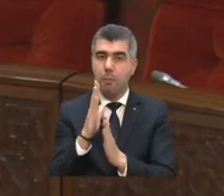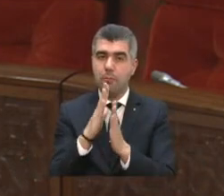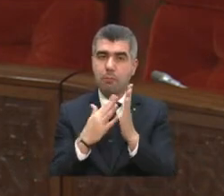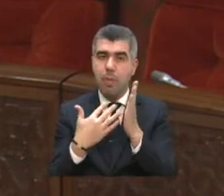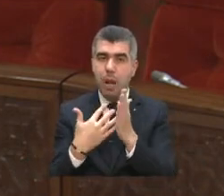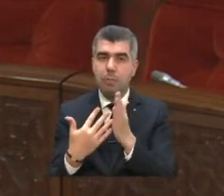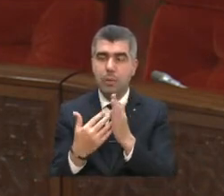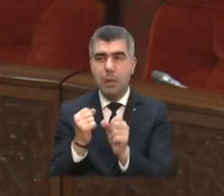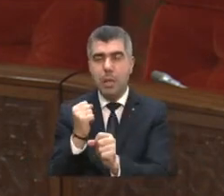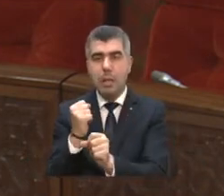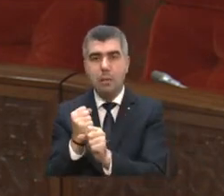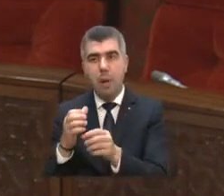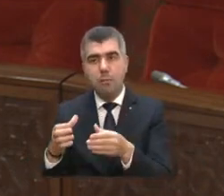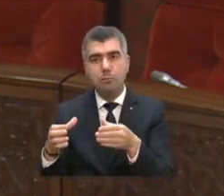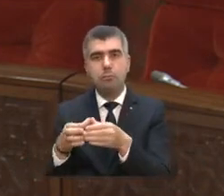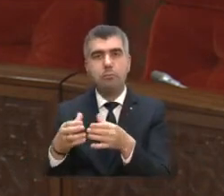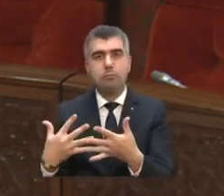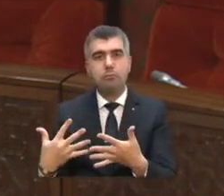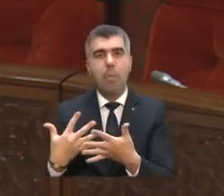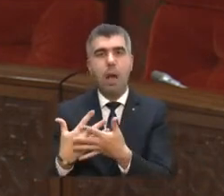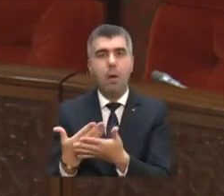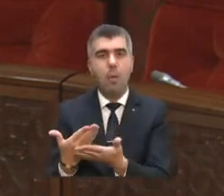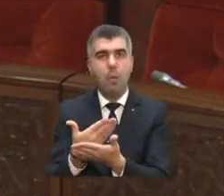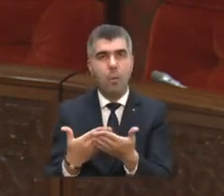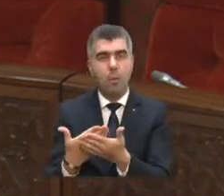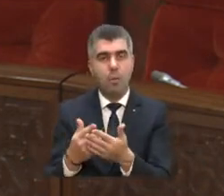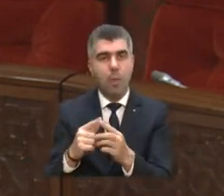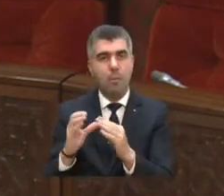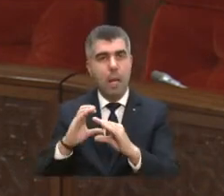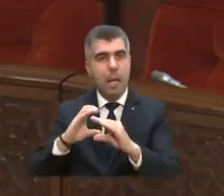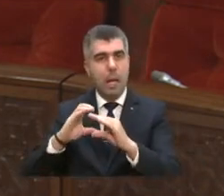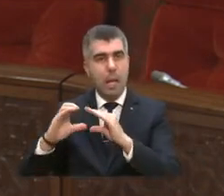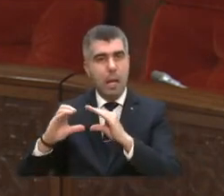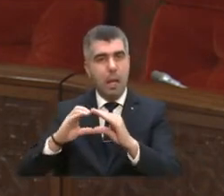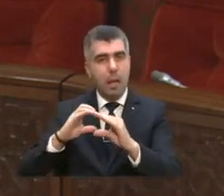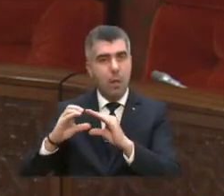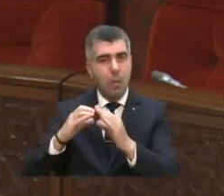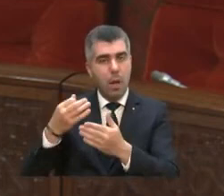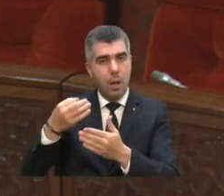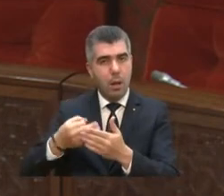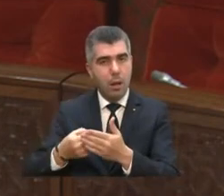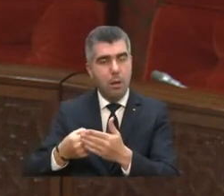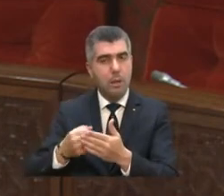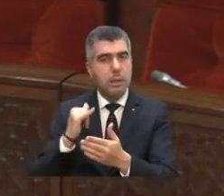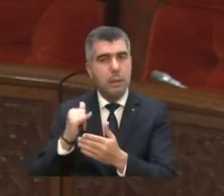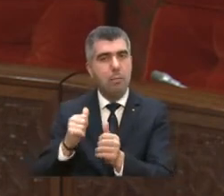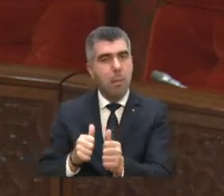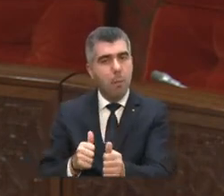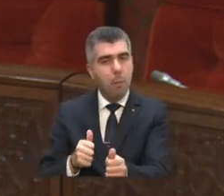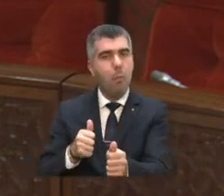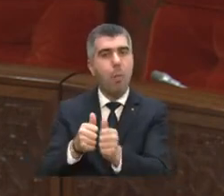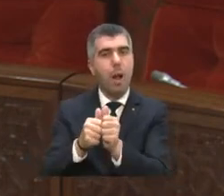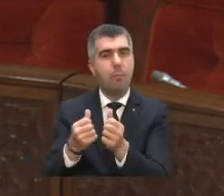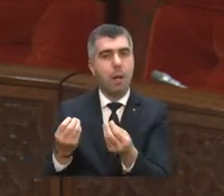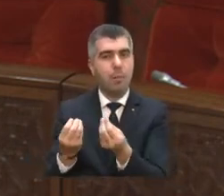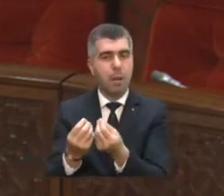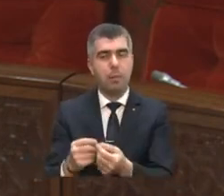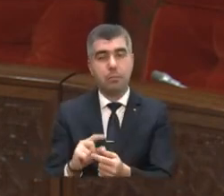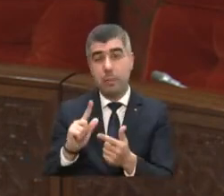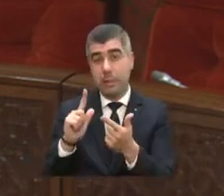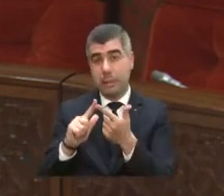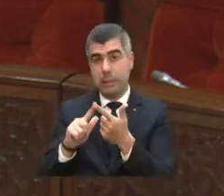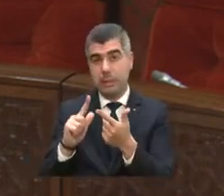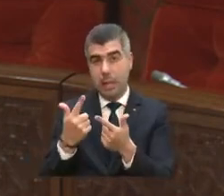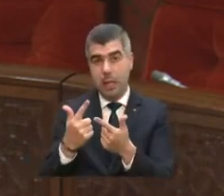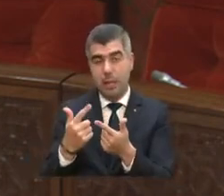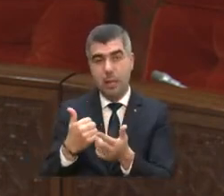مع المهنيين، وذلك بتكثيف الحوار من أجل مواكبة الفاعلين في القطاع. ثانيا،